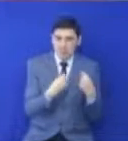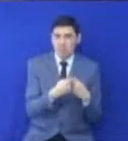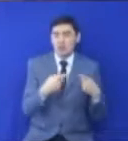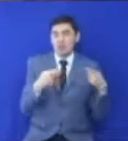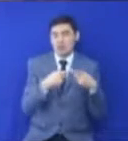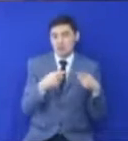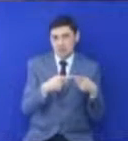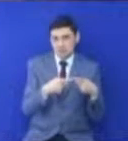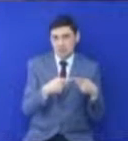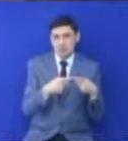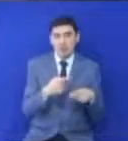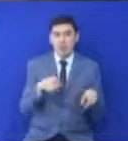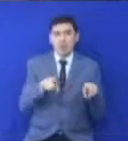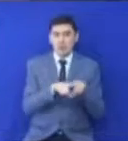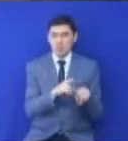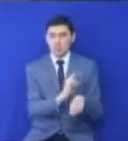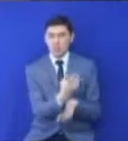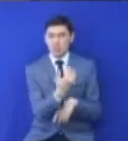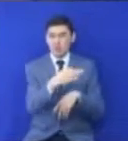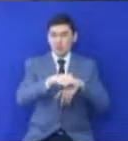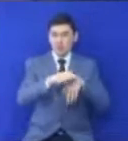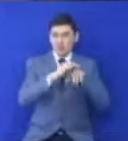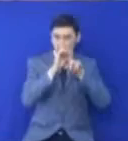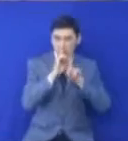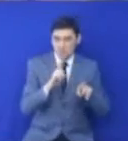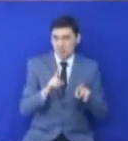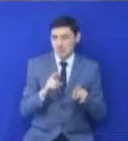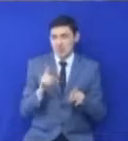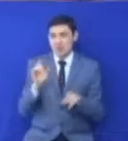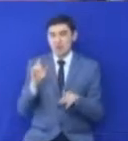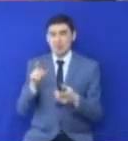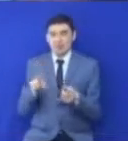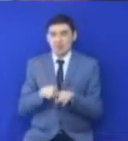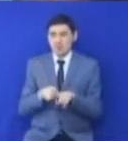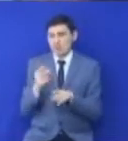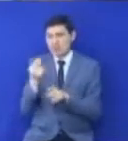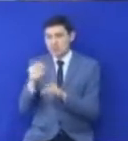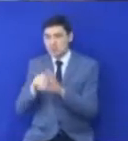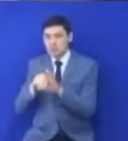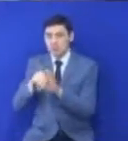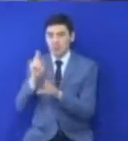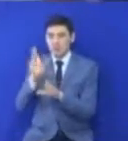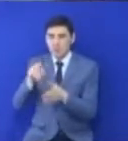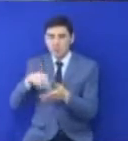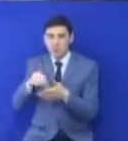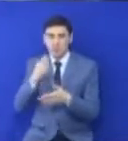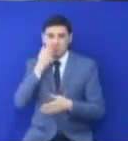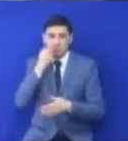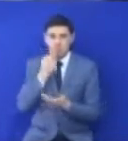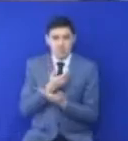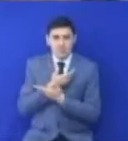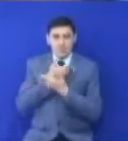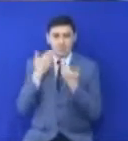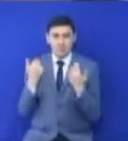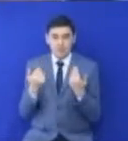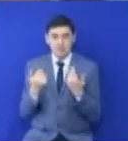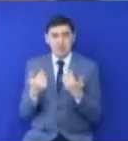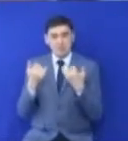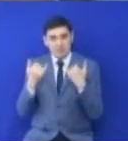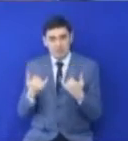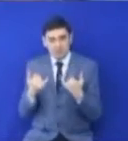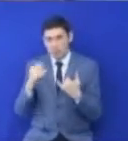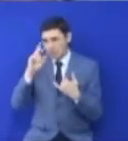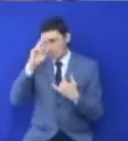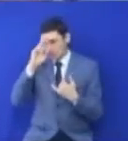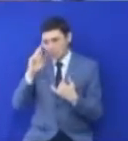тұрады. Ауыр дертке шалдыққан баланы күту үшін мұнда жағдай жоқ. Қала басшысының айтуынша, мәселені де бір жақты ету үшін әкімшілік барлық